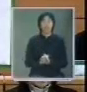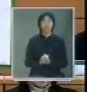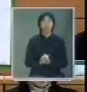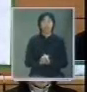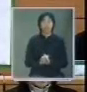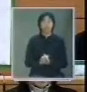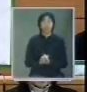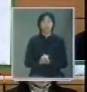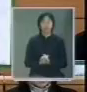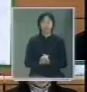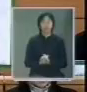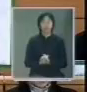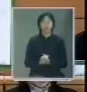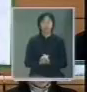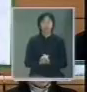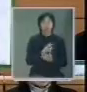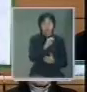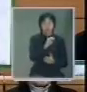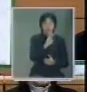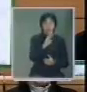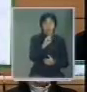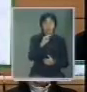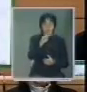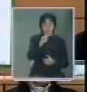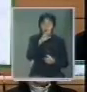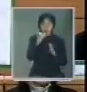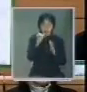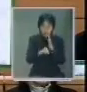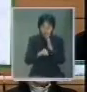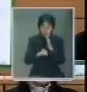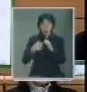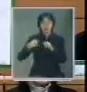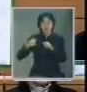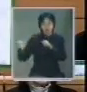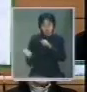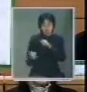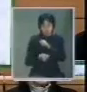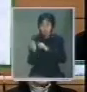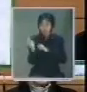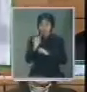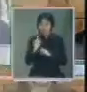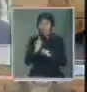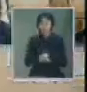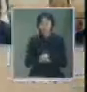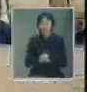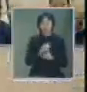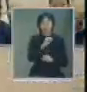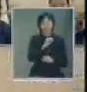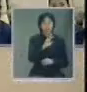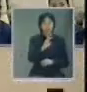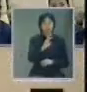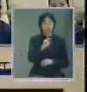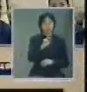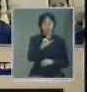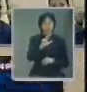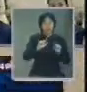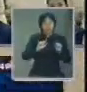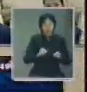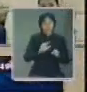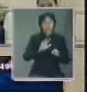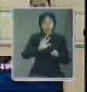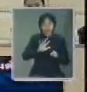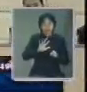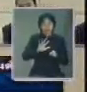และมีบทลงโทษตามมาตรา63วงเล็บ5มันนำไป